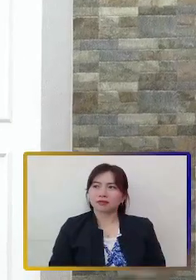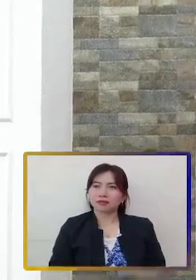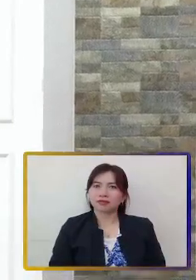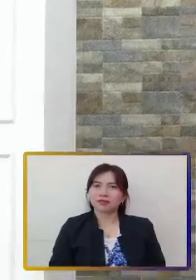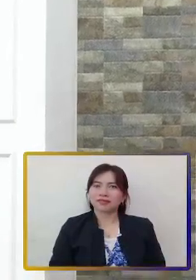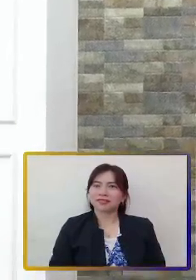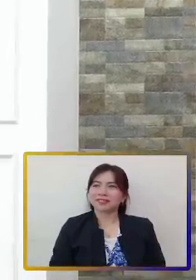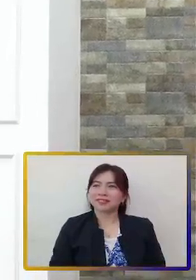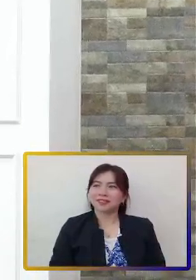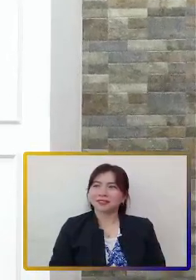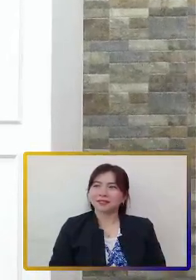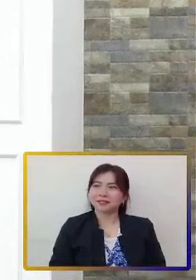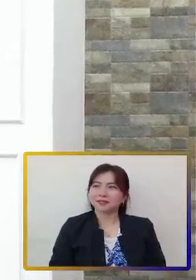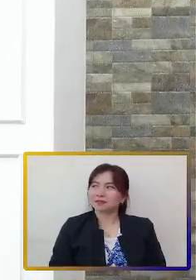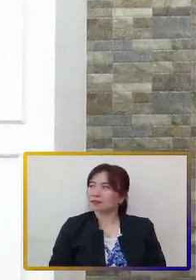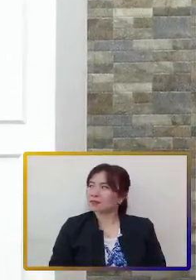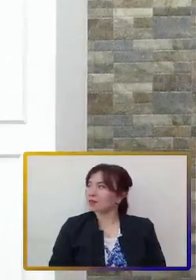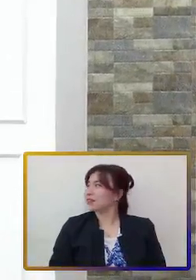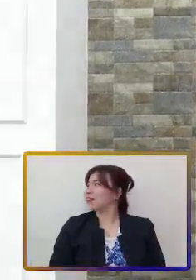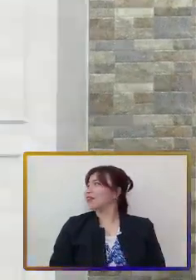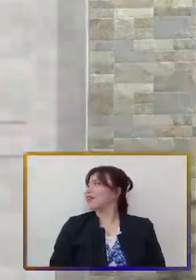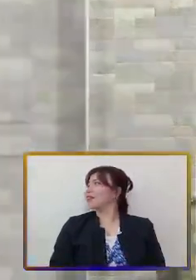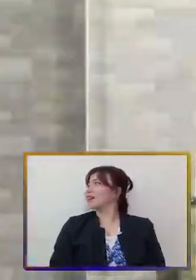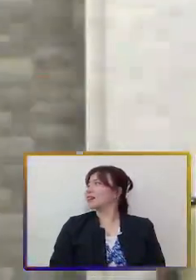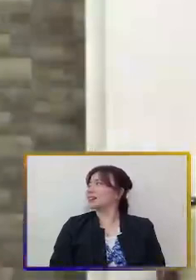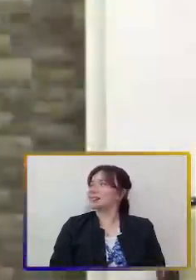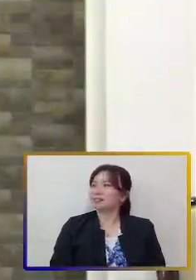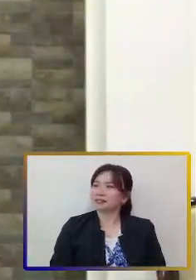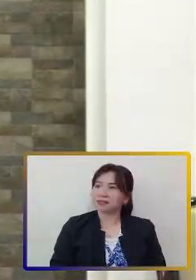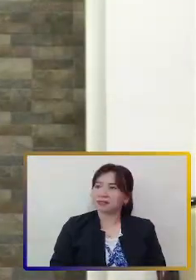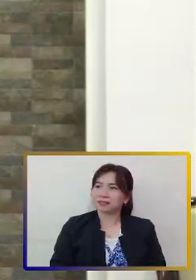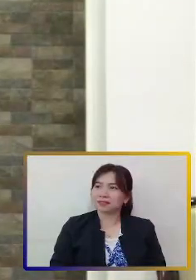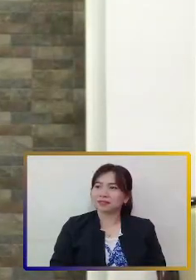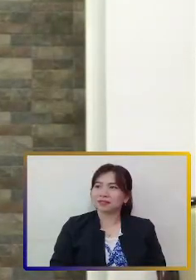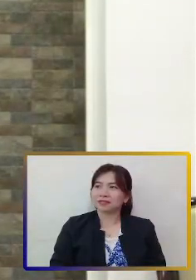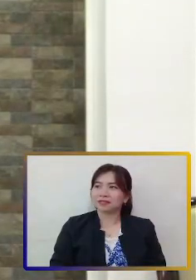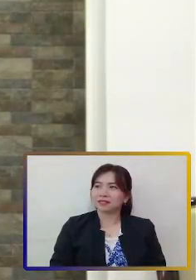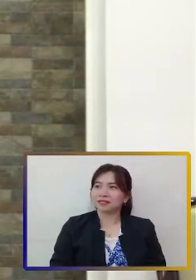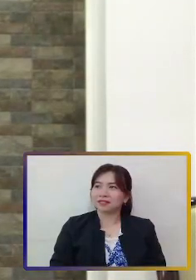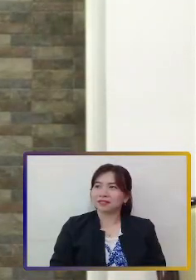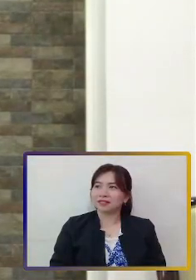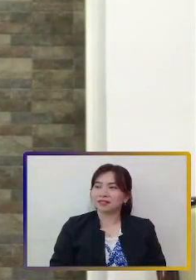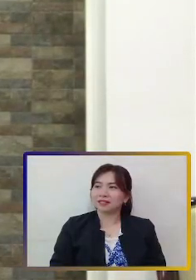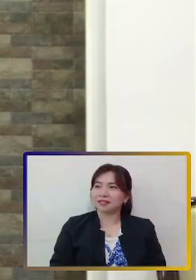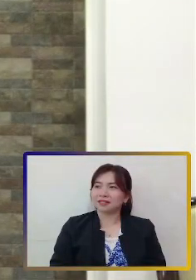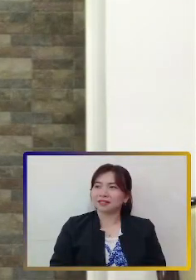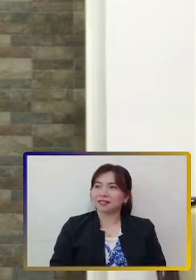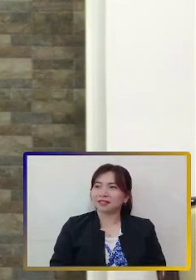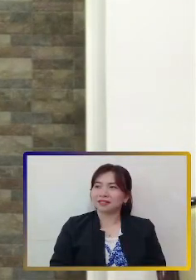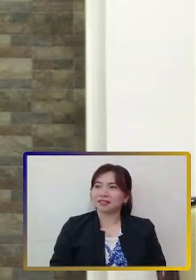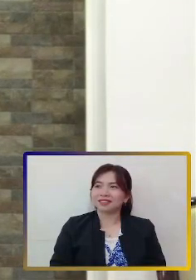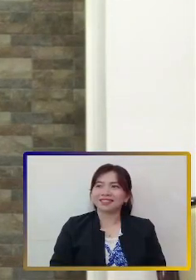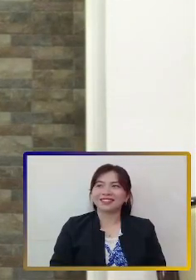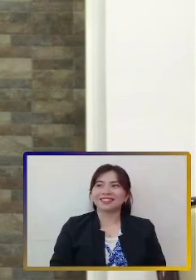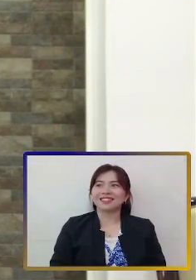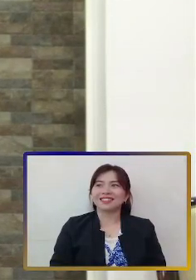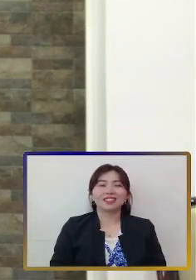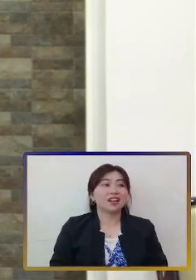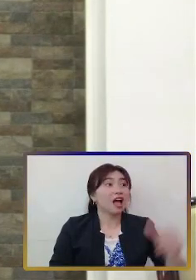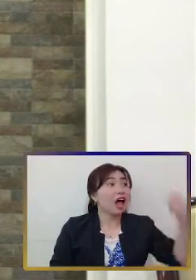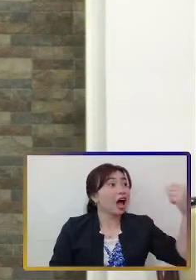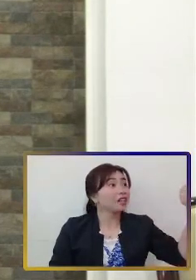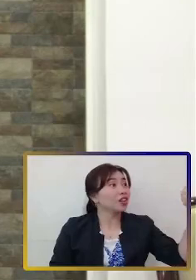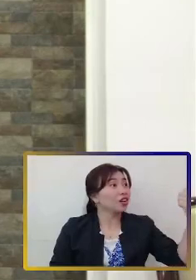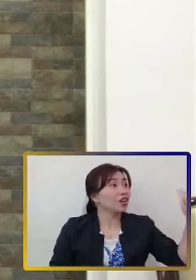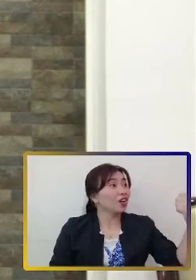mo Tama yun basic Hindi Kailangan kong hanapin sarili ko humarap ka sa